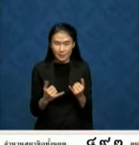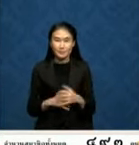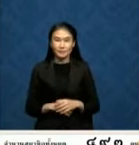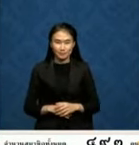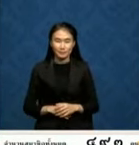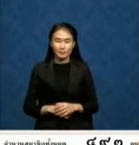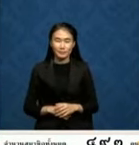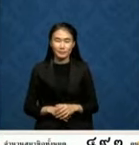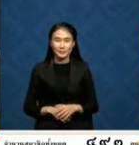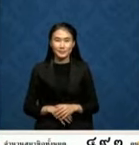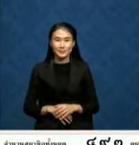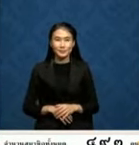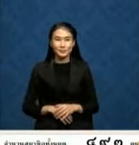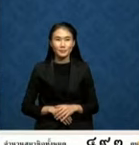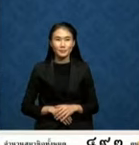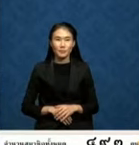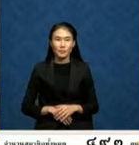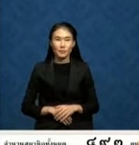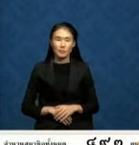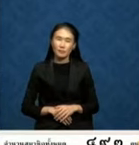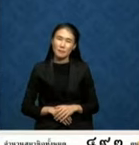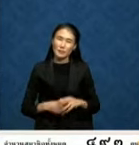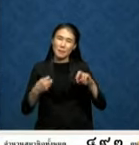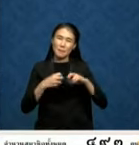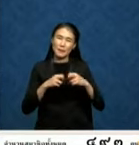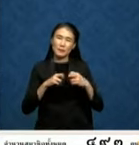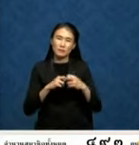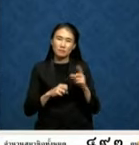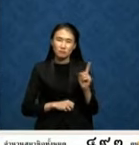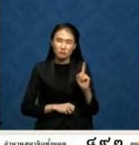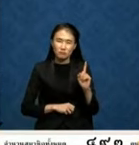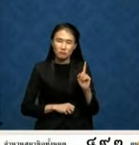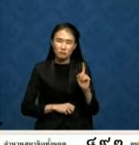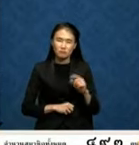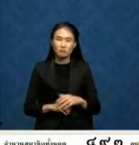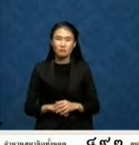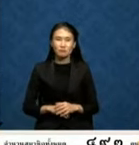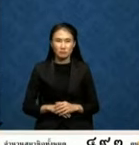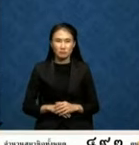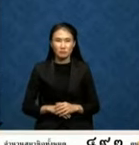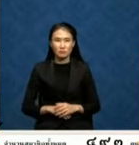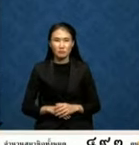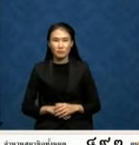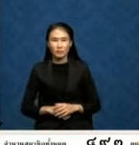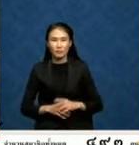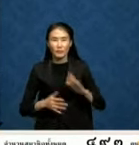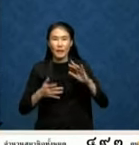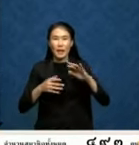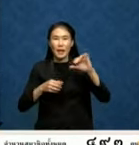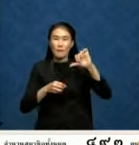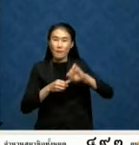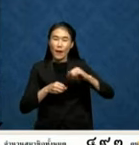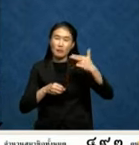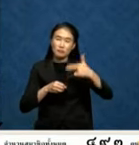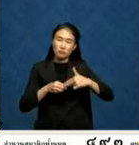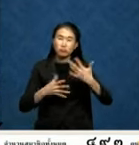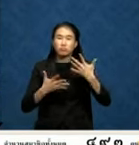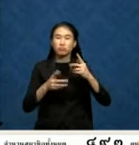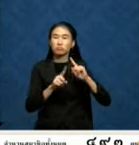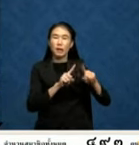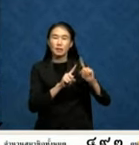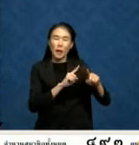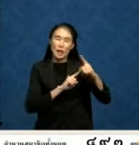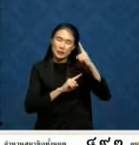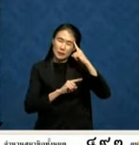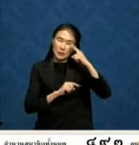ราจะเห็นได้ว่าด้วยสภาวะที่การใช้พลังงานของประเทศเราเนี่ยก็มีแน